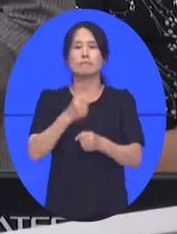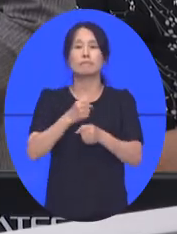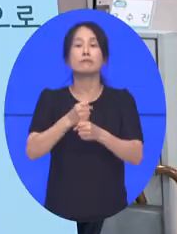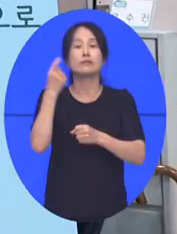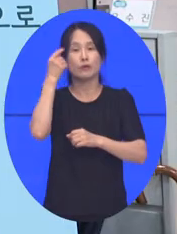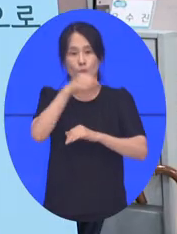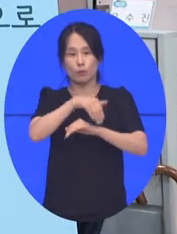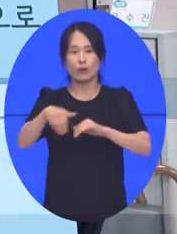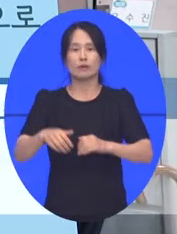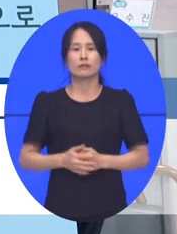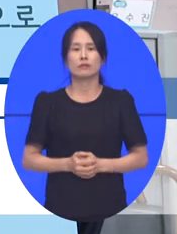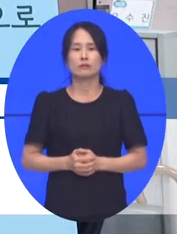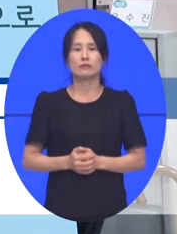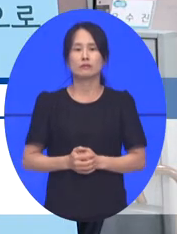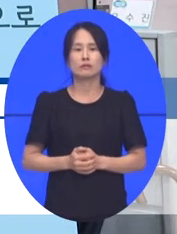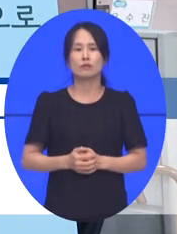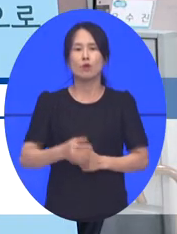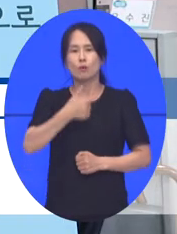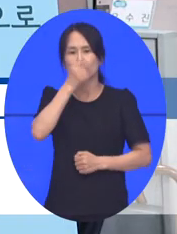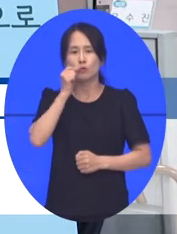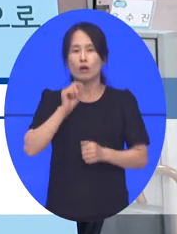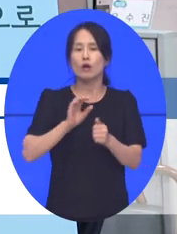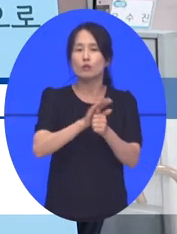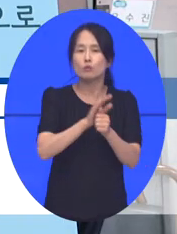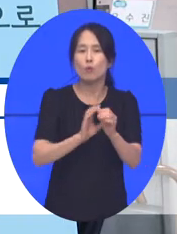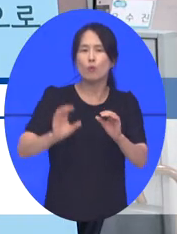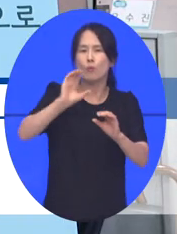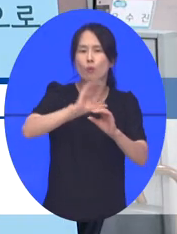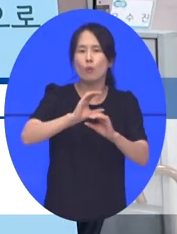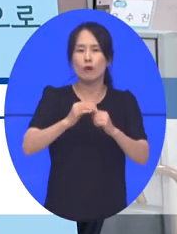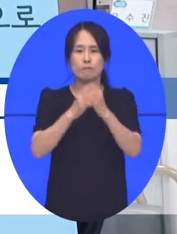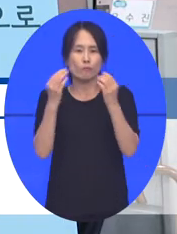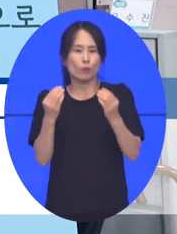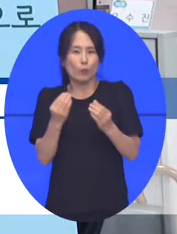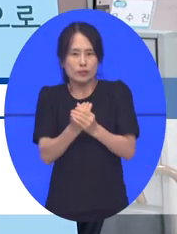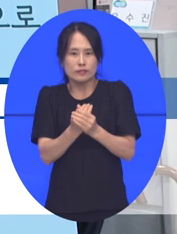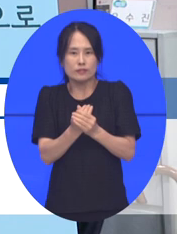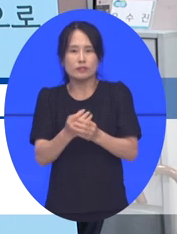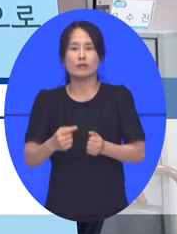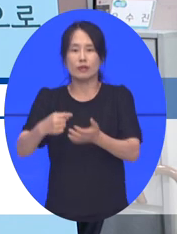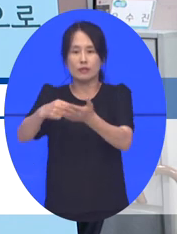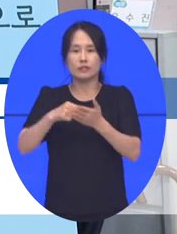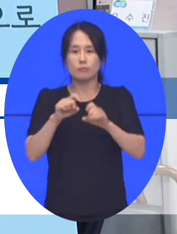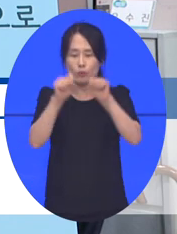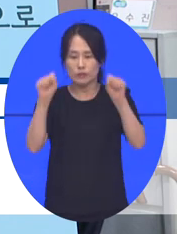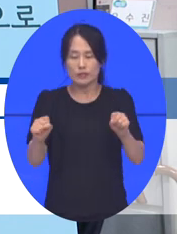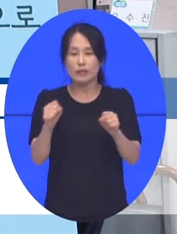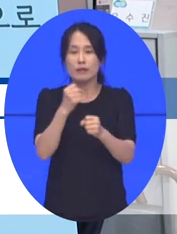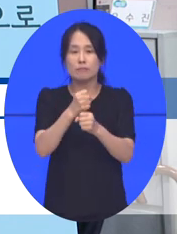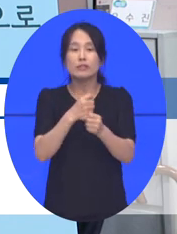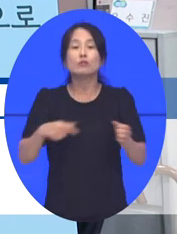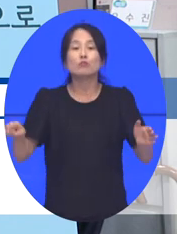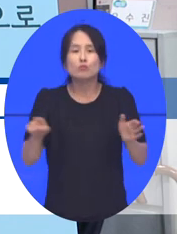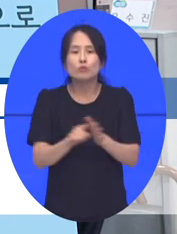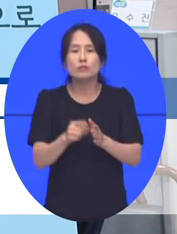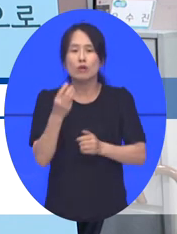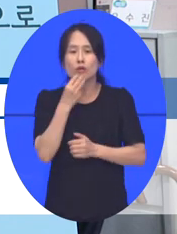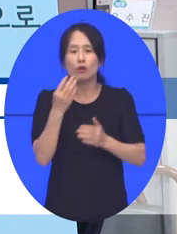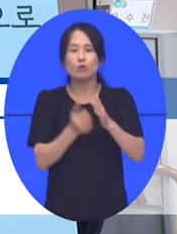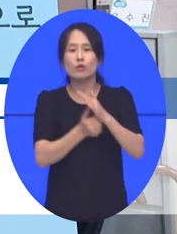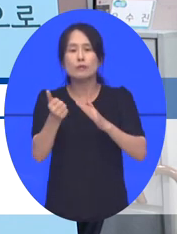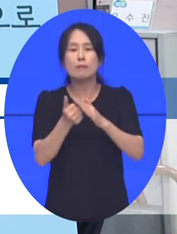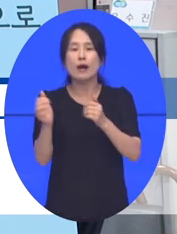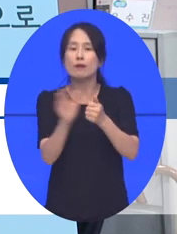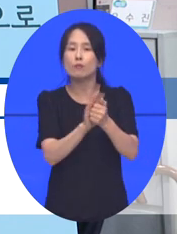계획. 공공의 부족한 부분을 보완하는 완성도 높은 제보 체계 구축을 위해서 경기도